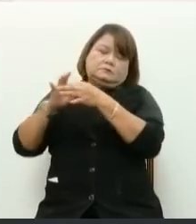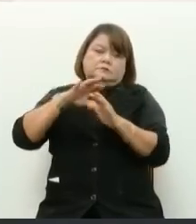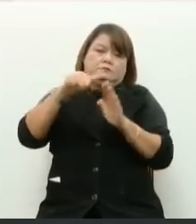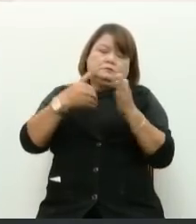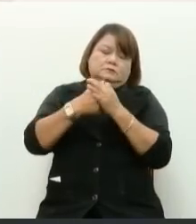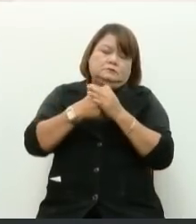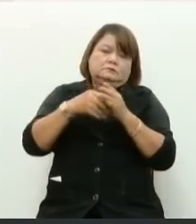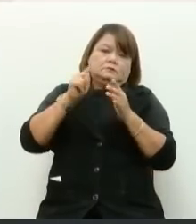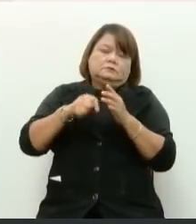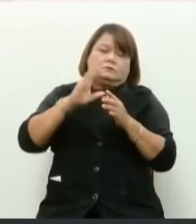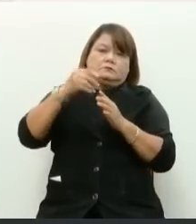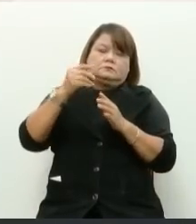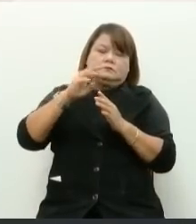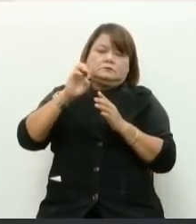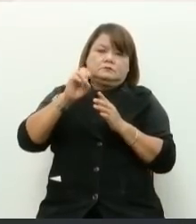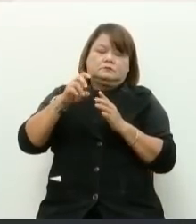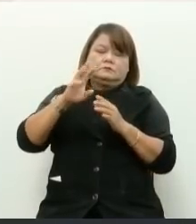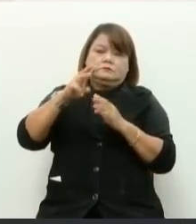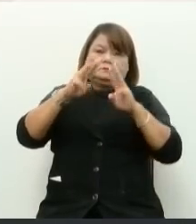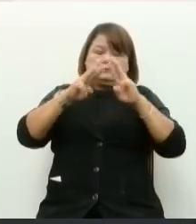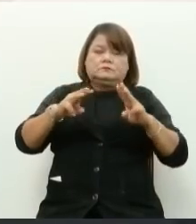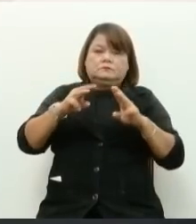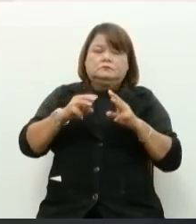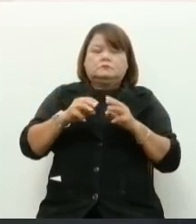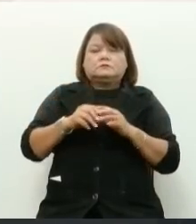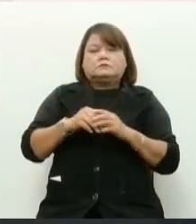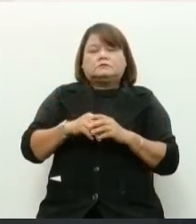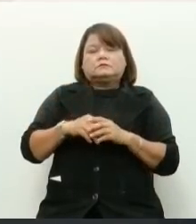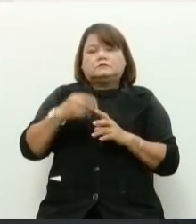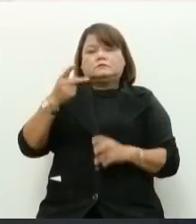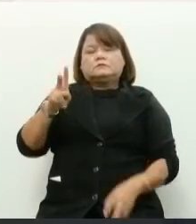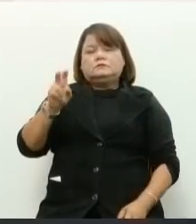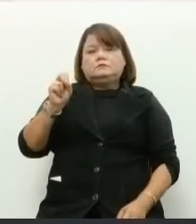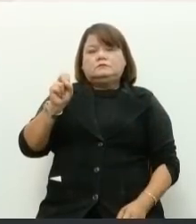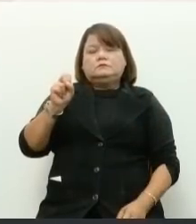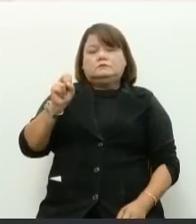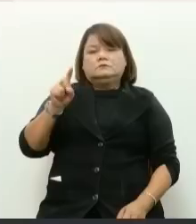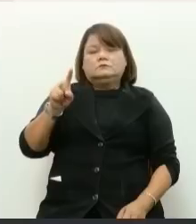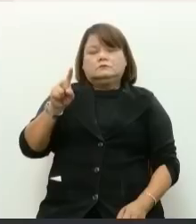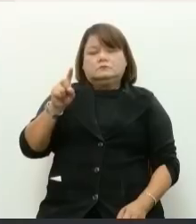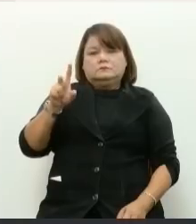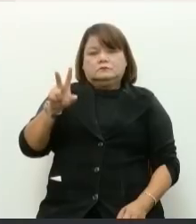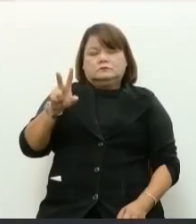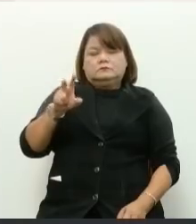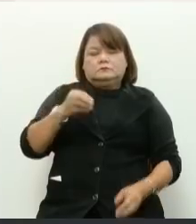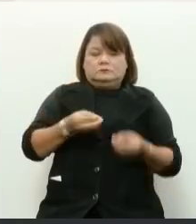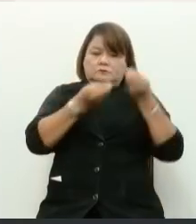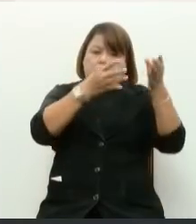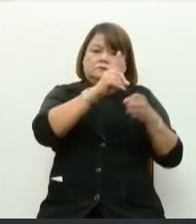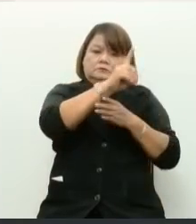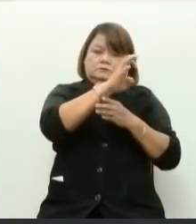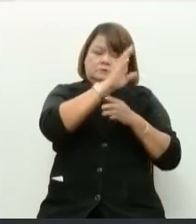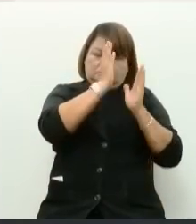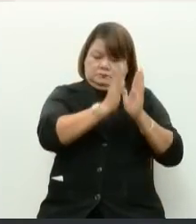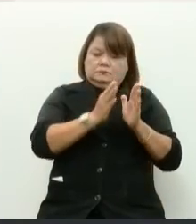ชี้วัดเชื่อมไปหมดเลยหรือแม้จะชำนาญการพิเศษเองเนี่ยส่ง100คนก็ผ่านสัก80กว่านะครับ80